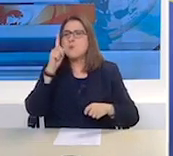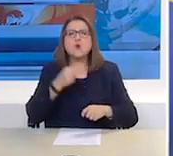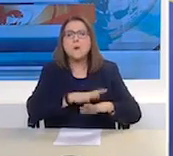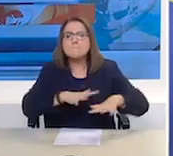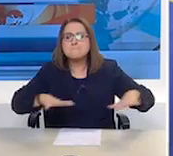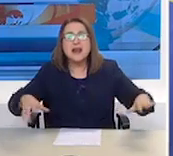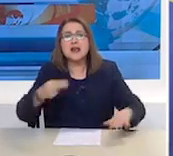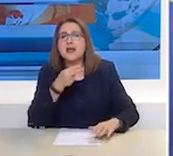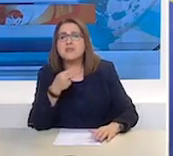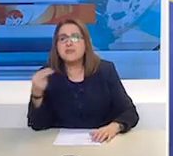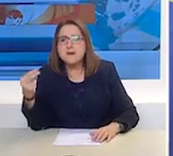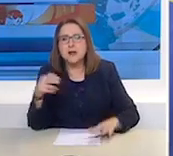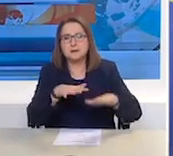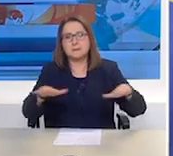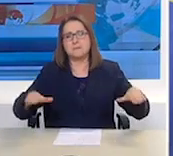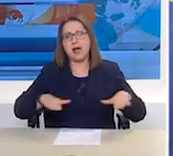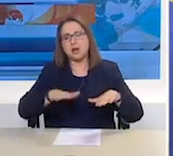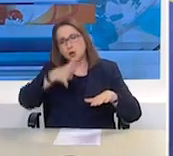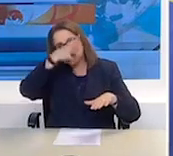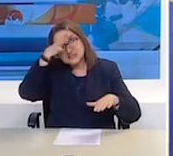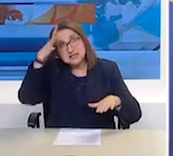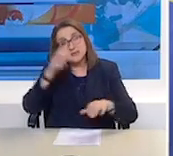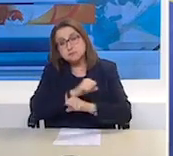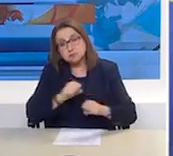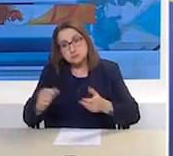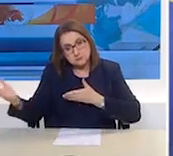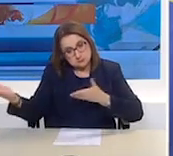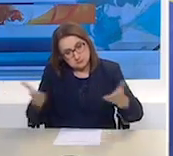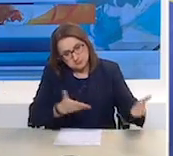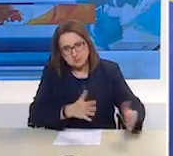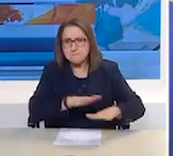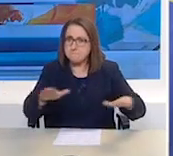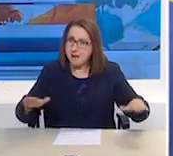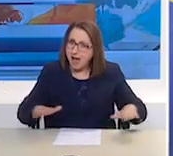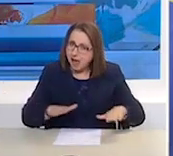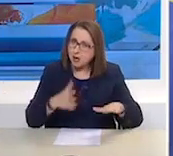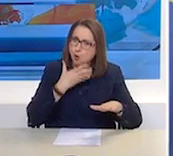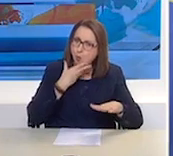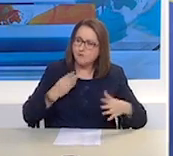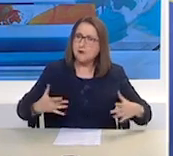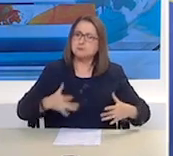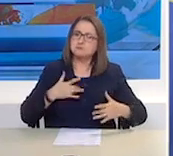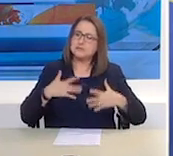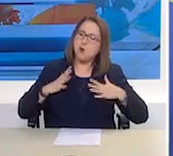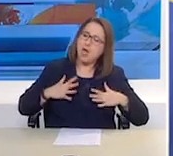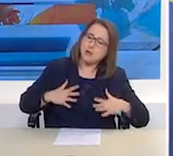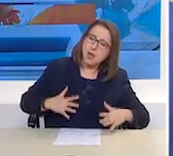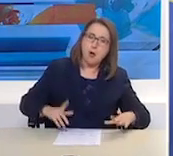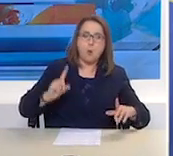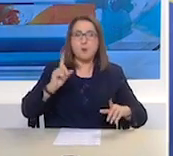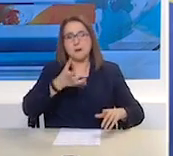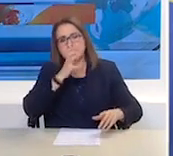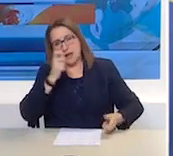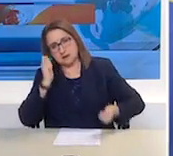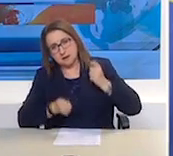που προέκυψε από το συνωστισμό στις μη οργανωμένες παραλίες. Βήμα-βήμα και με βάση τα δεδομένα τα επιδημιολογικά θα